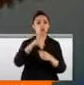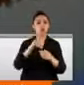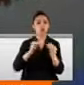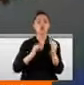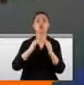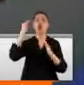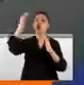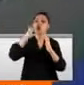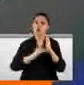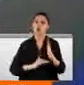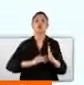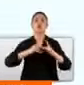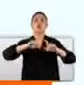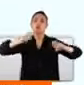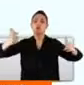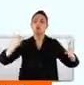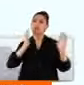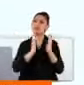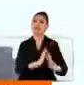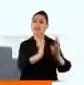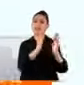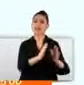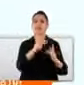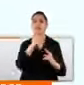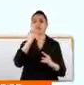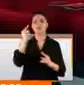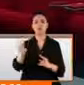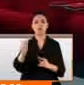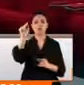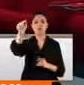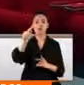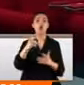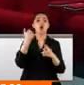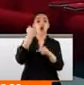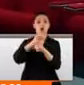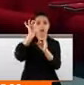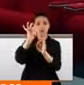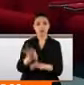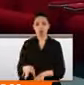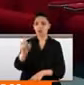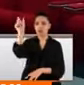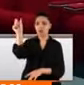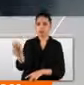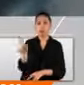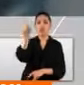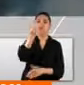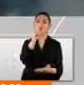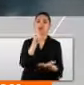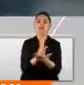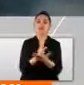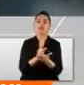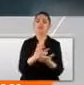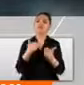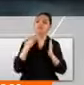ve istikrar vurgusu vardı. Kavcıoğlu da göreve geldikten sonra ilk toplantısında kararlılık mesajı verdi.